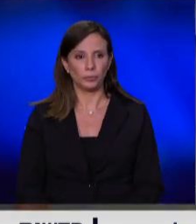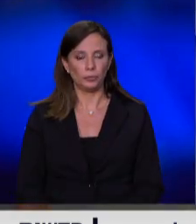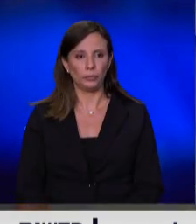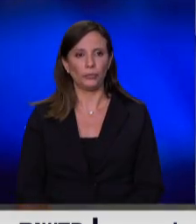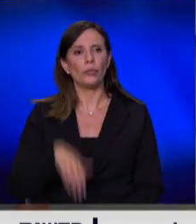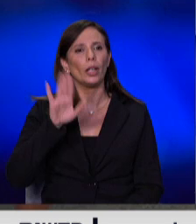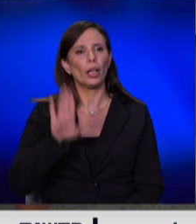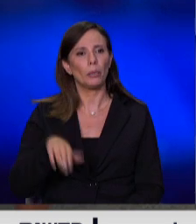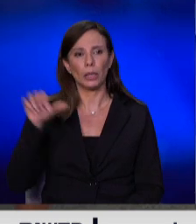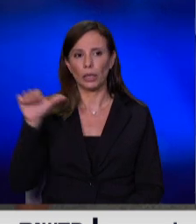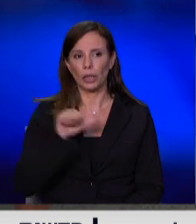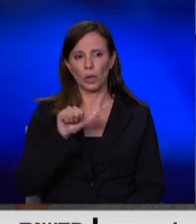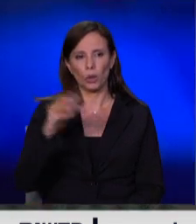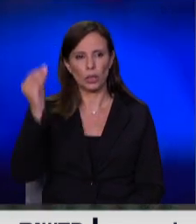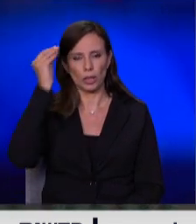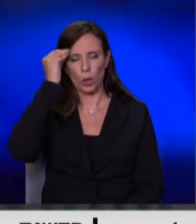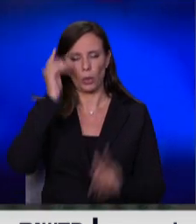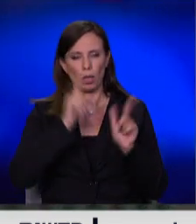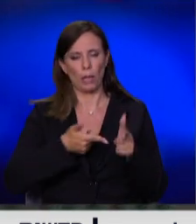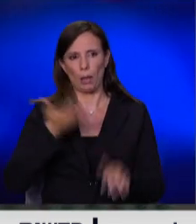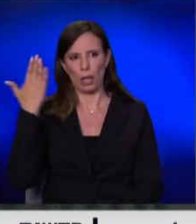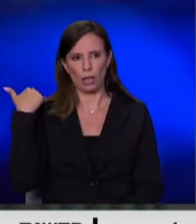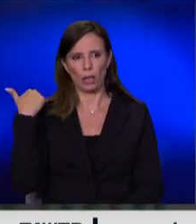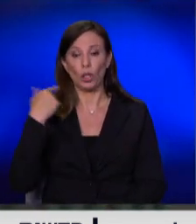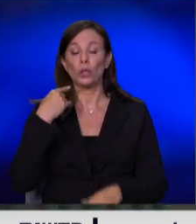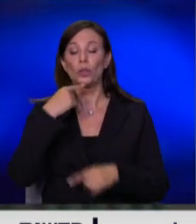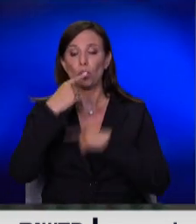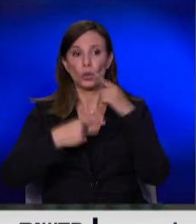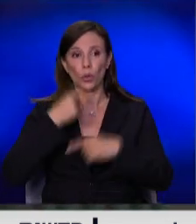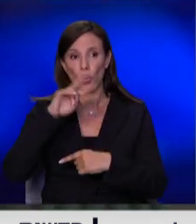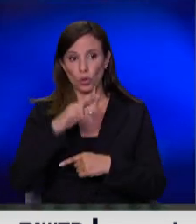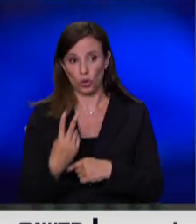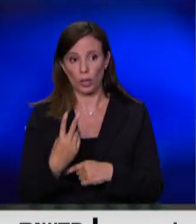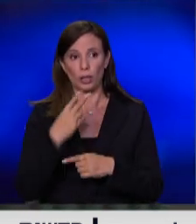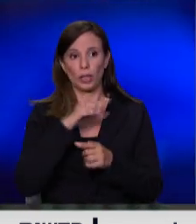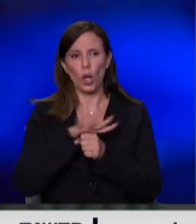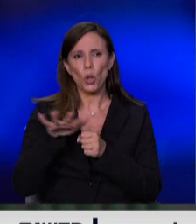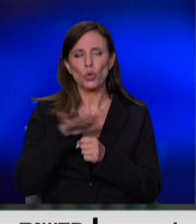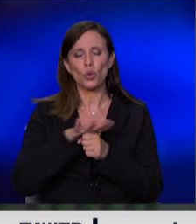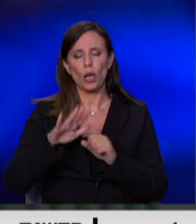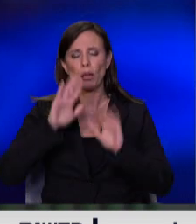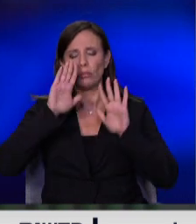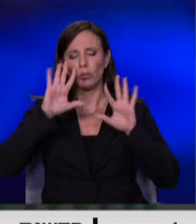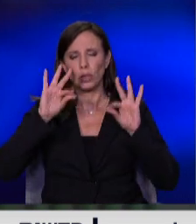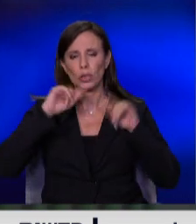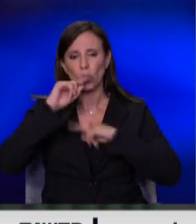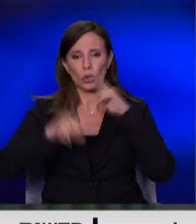גם איגור נושא בנטל זיכרון המלחמה ההיא. הוא דור שני לשואה שבמשך עשרות שנים עסק בשימור